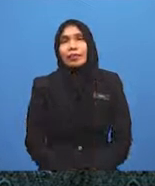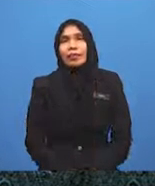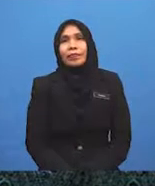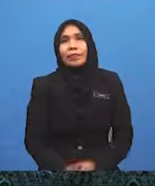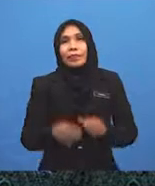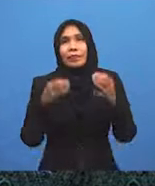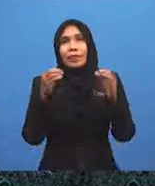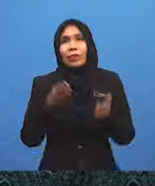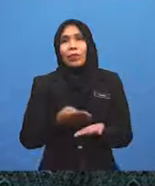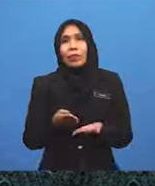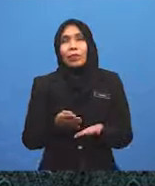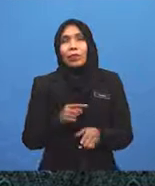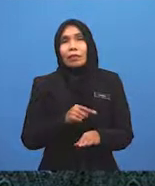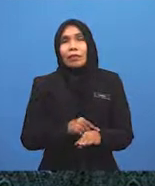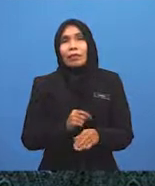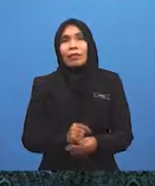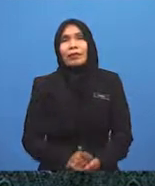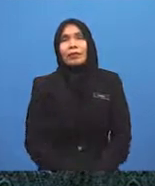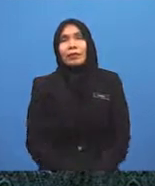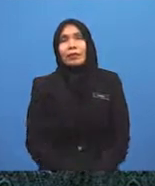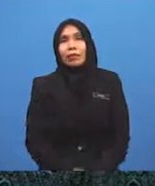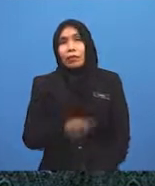Cikgu beri masa untuk murid berfikir.